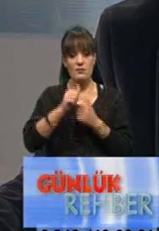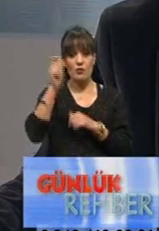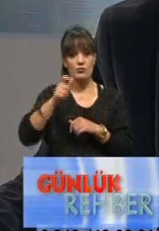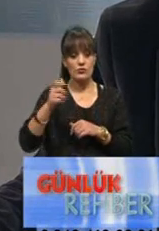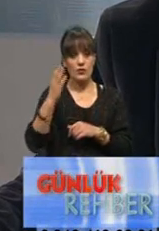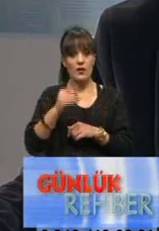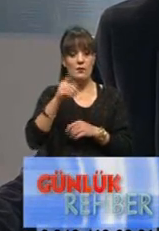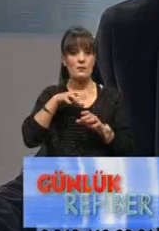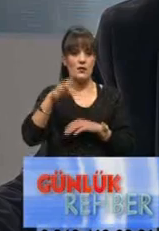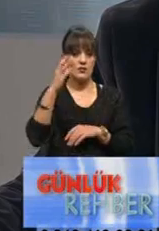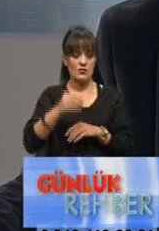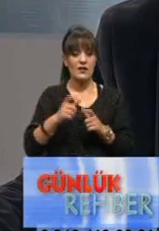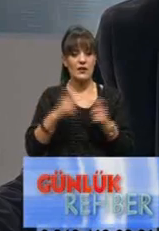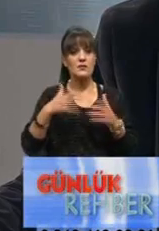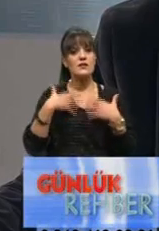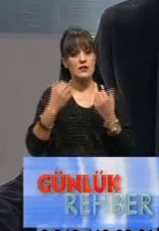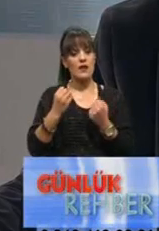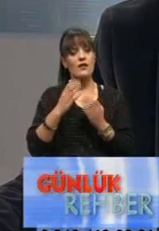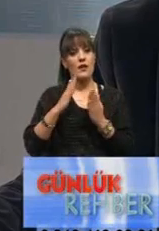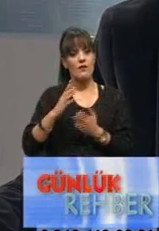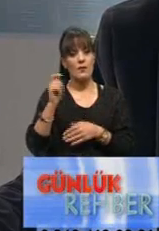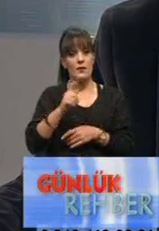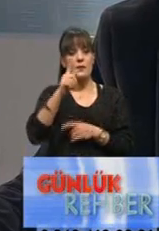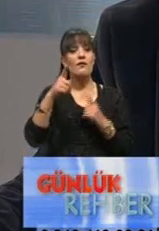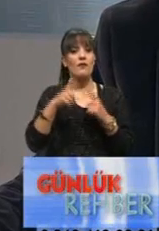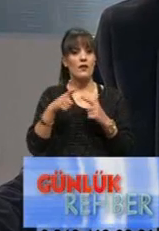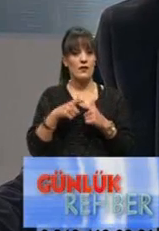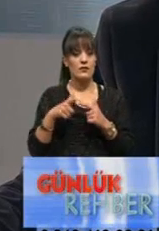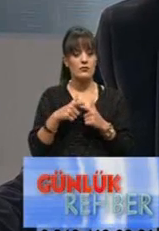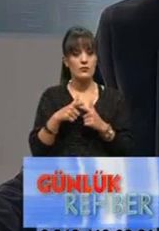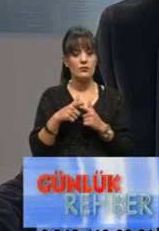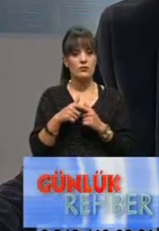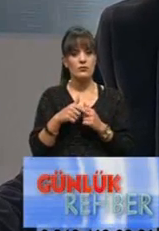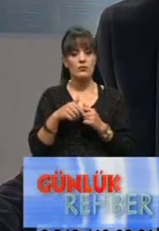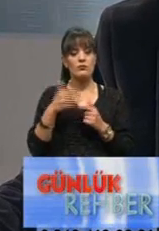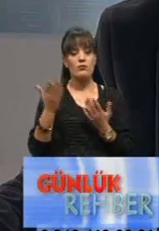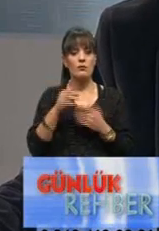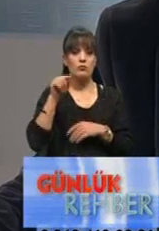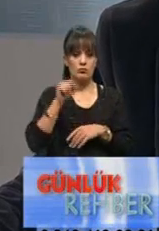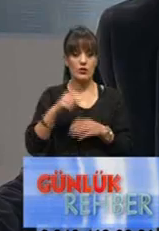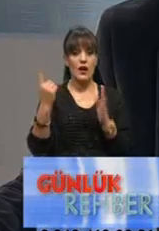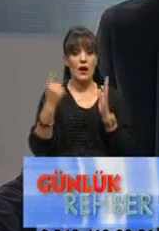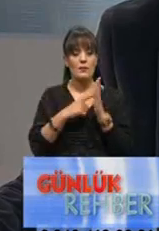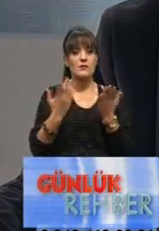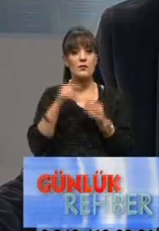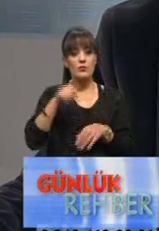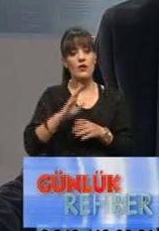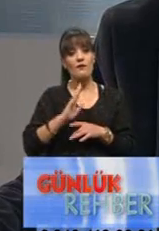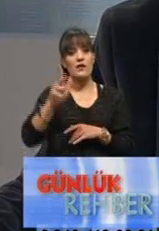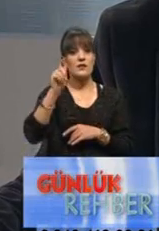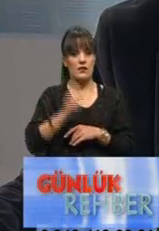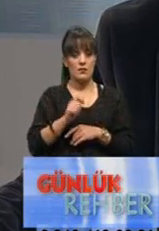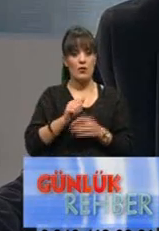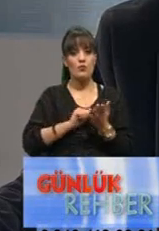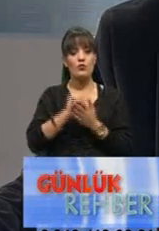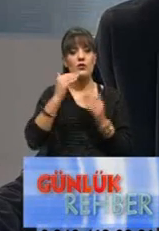Hı-hı. Dolayısıyla gelişimini sağlıklı bir şekilde sürdüren bir federasyon. Tabii ki bunun amacımız zaten bunu artırmak.